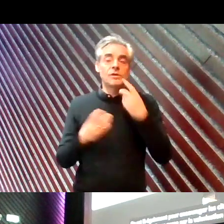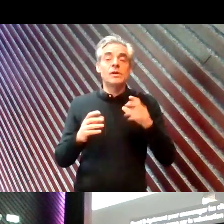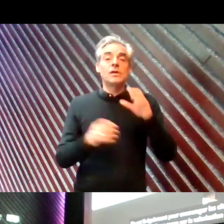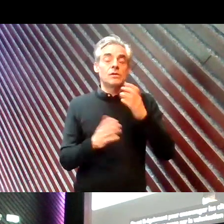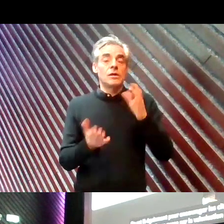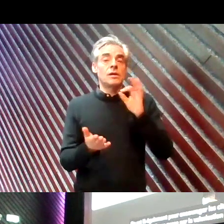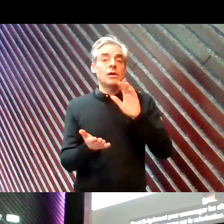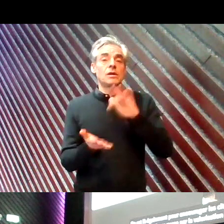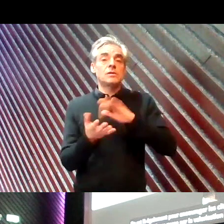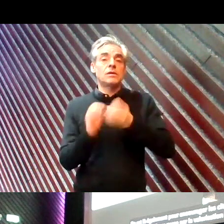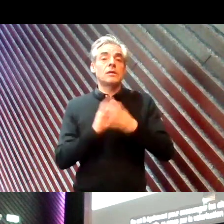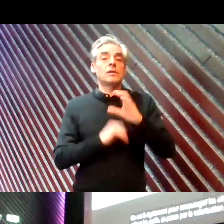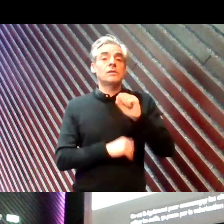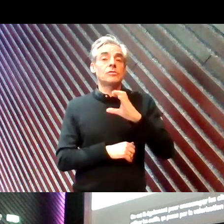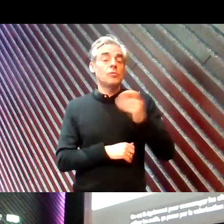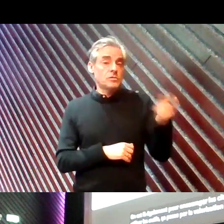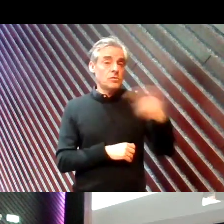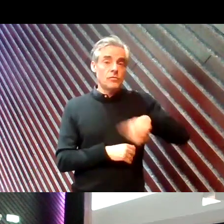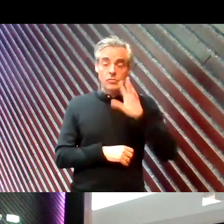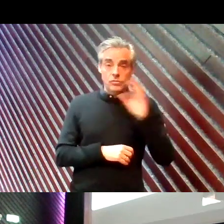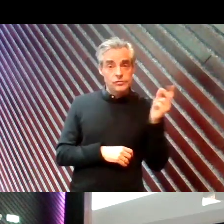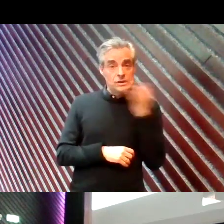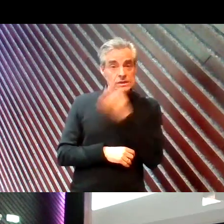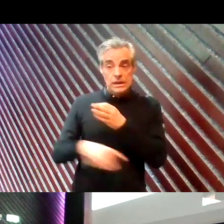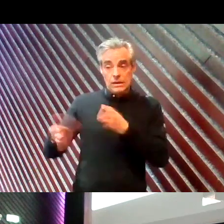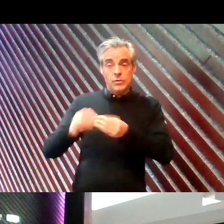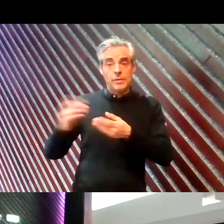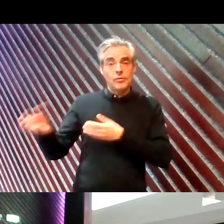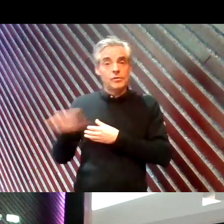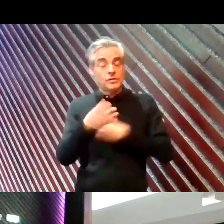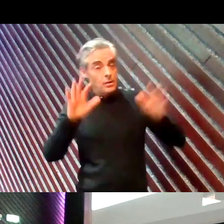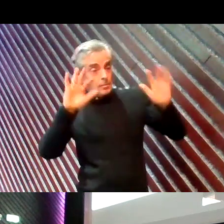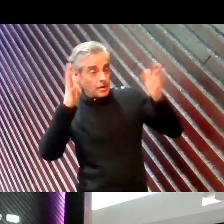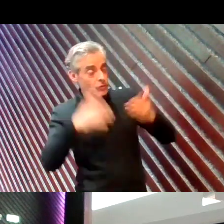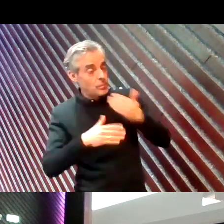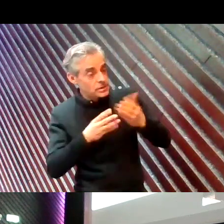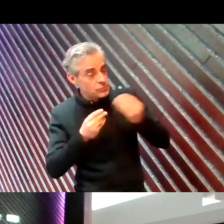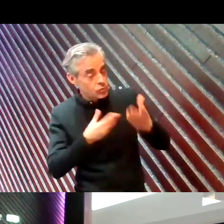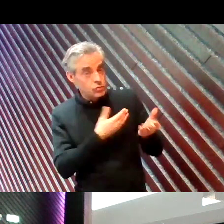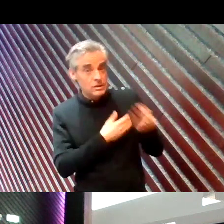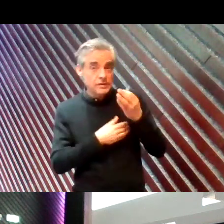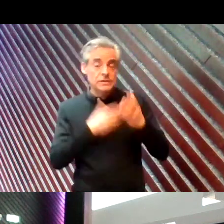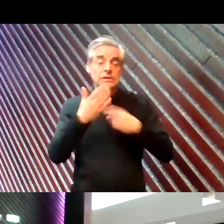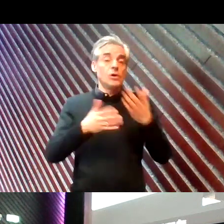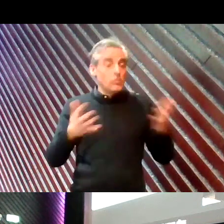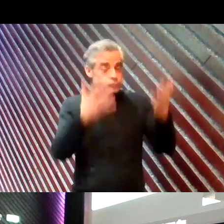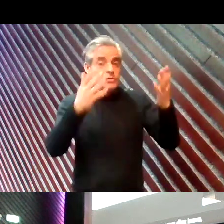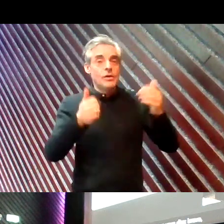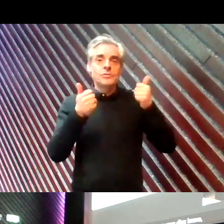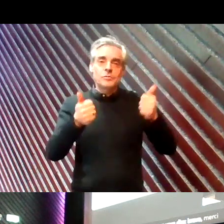sur ce truc-cours, lorsque vous faites un signalement, lorsque vous vous déplacez, eh bien, on va vous dire bravo, merci d'avoir signalé ou